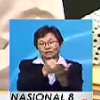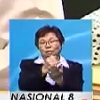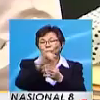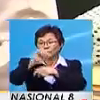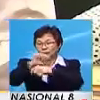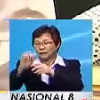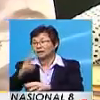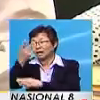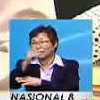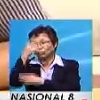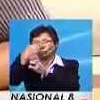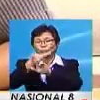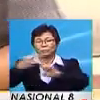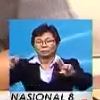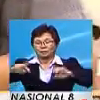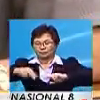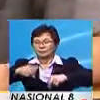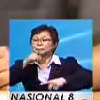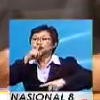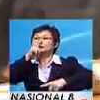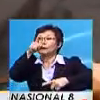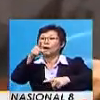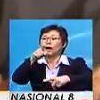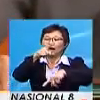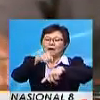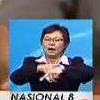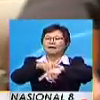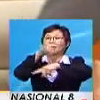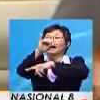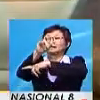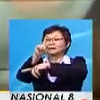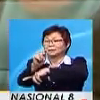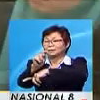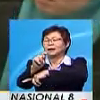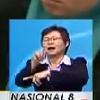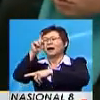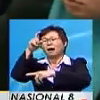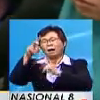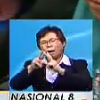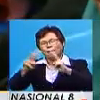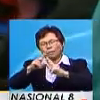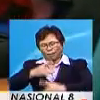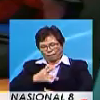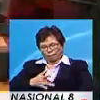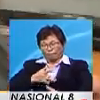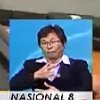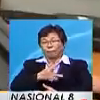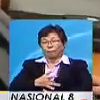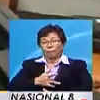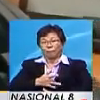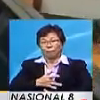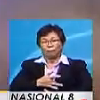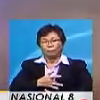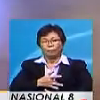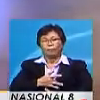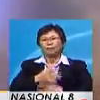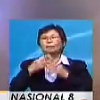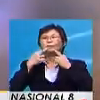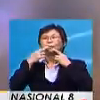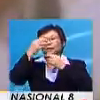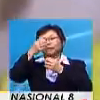RTM untuk bersedia merealisasikan era pendigitalan amat dihargai agar peranan utama sel